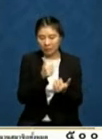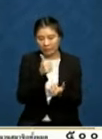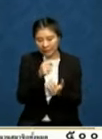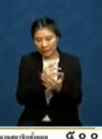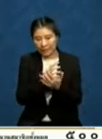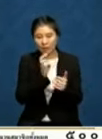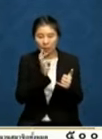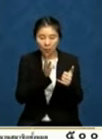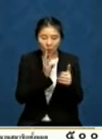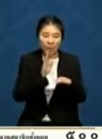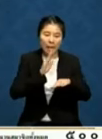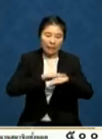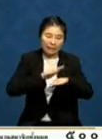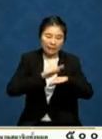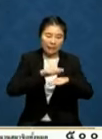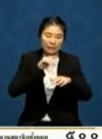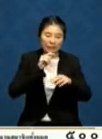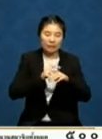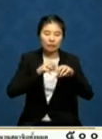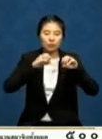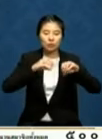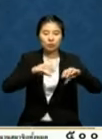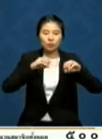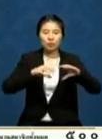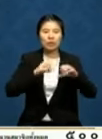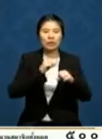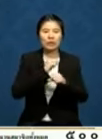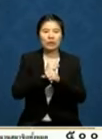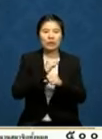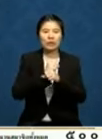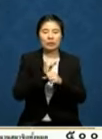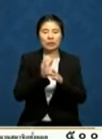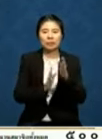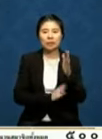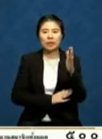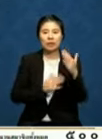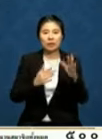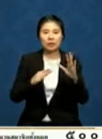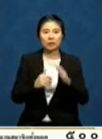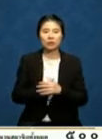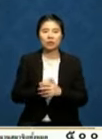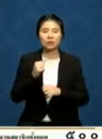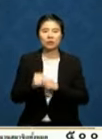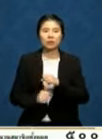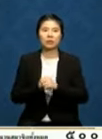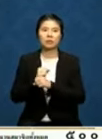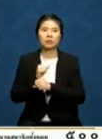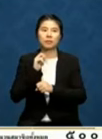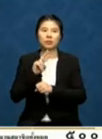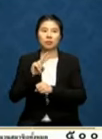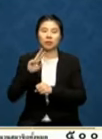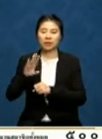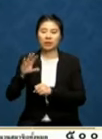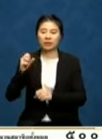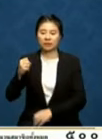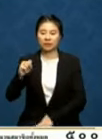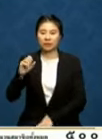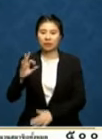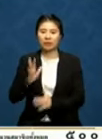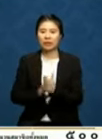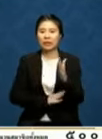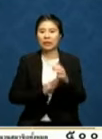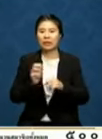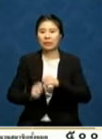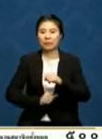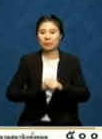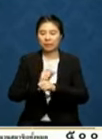นั้นมีการบังคับใช้มาเป็นเวลาระยะเวลายาวนานค่ะตั้งแต่ปี2519เกือบ50ปีค่ะท่านประธ